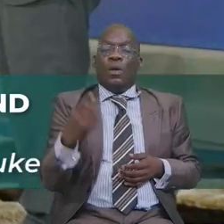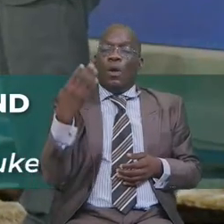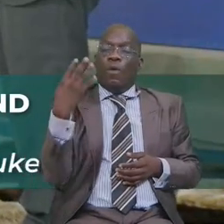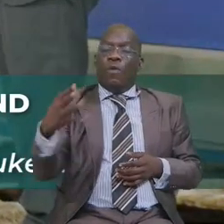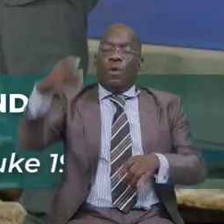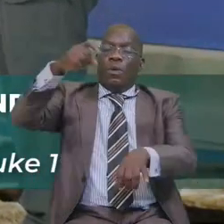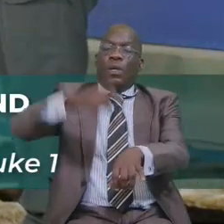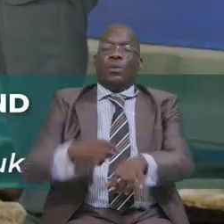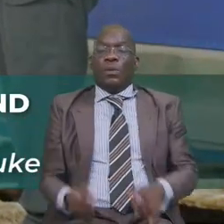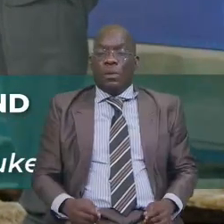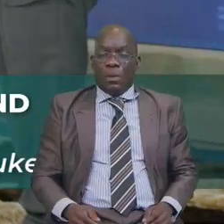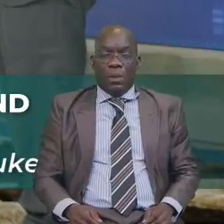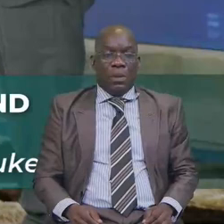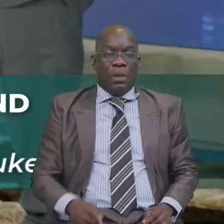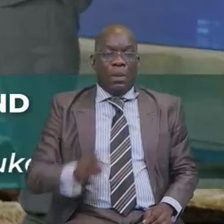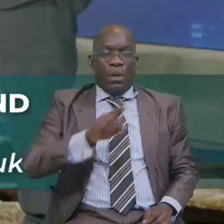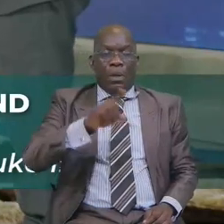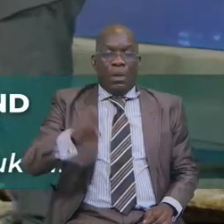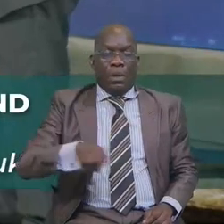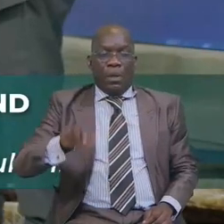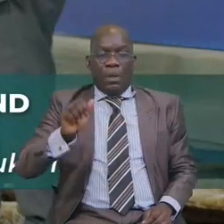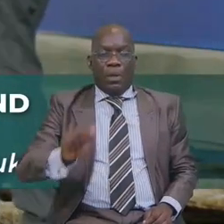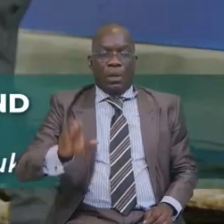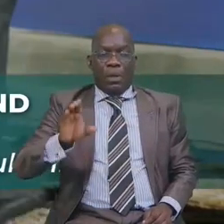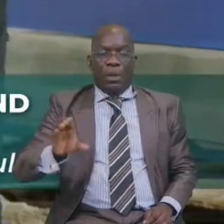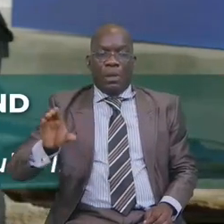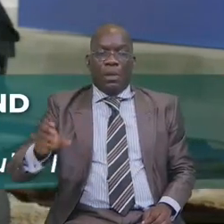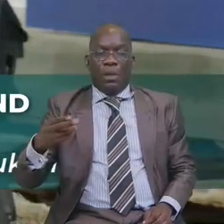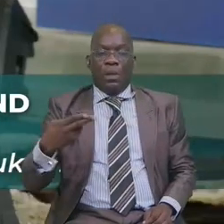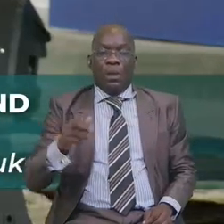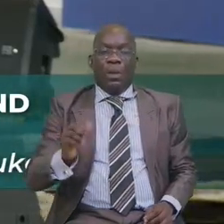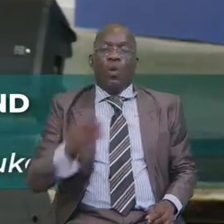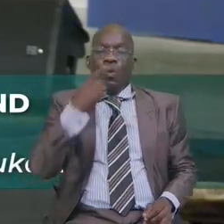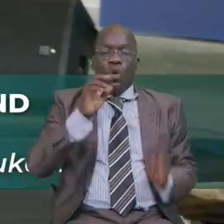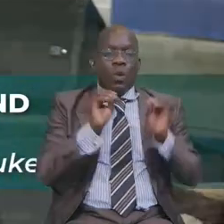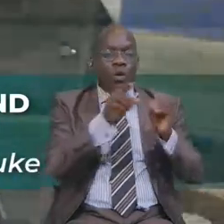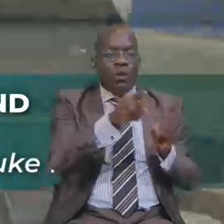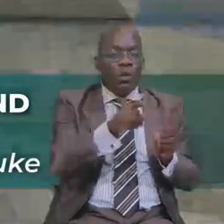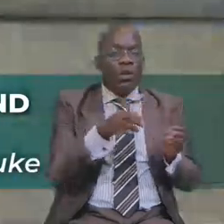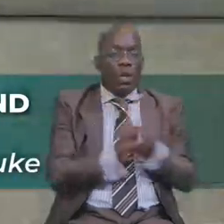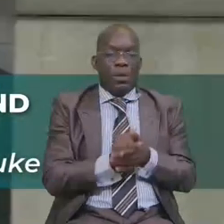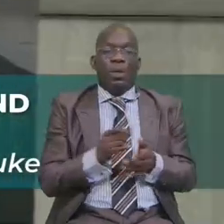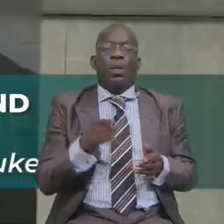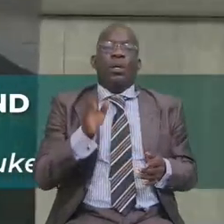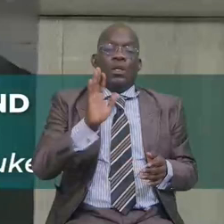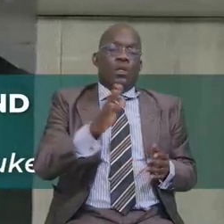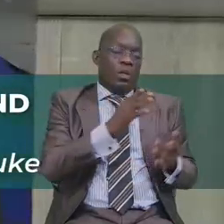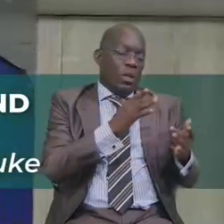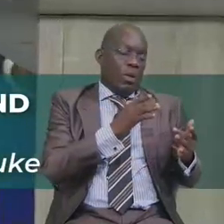Zachée, qui t'a enseigné ça? Sa conscience lui a enseigné ça. Zachée, qui t'a enseigné